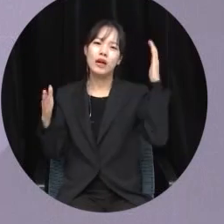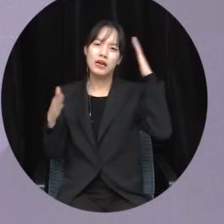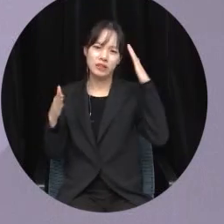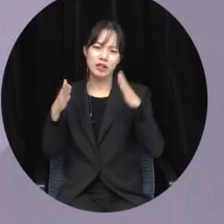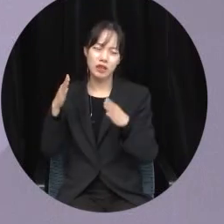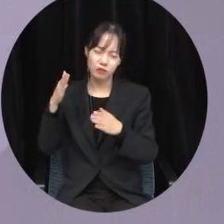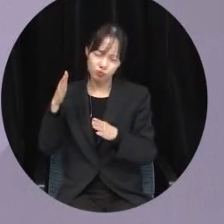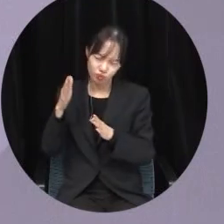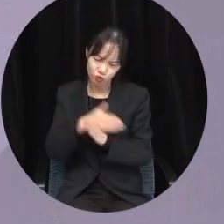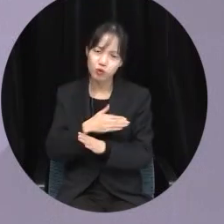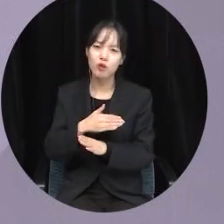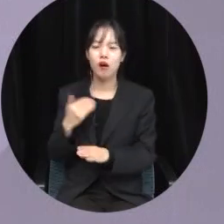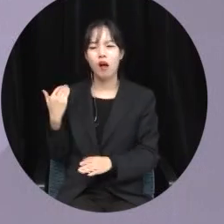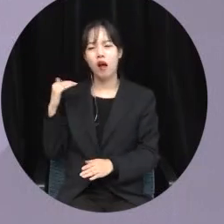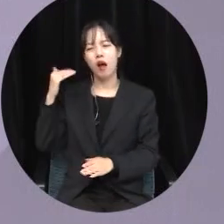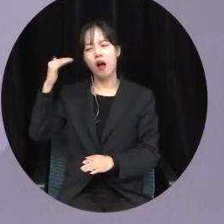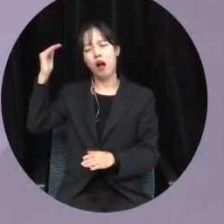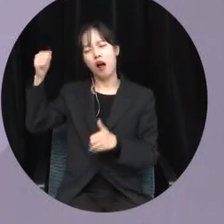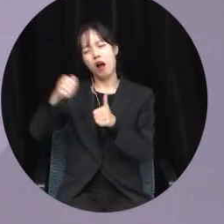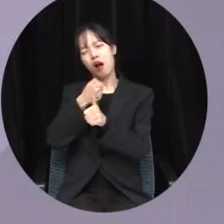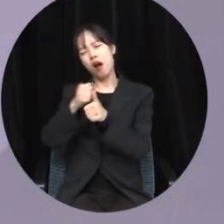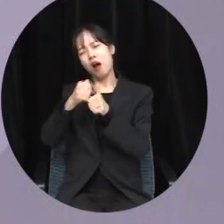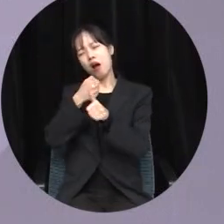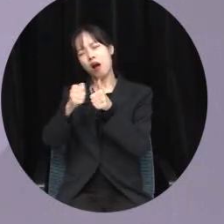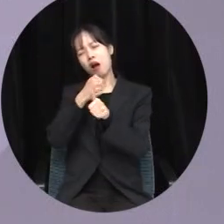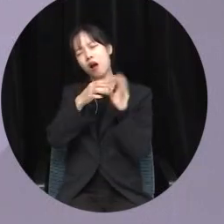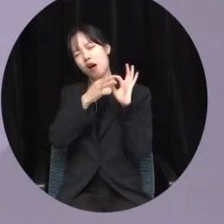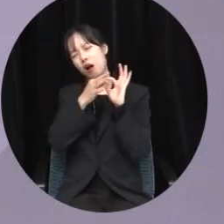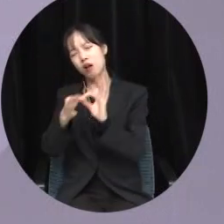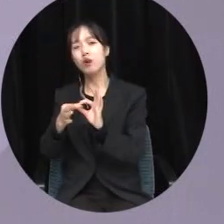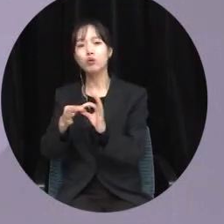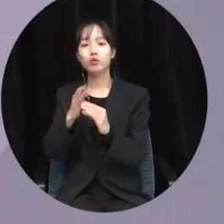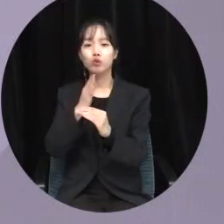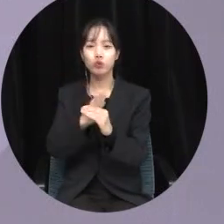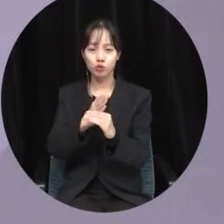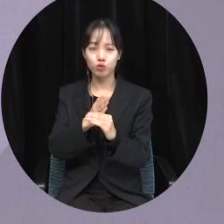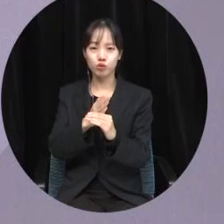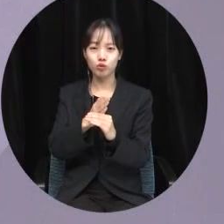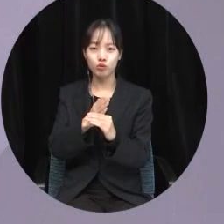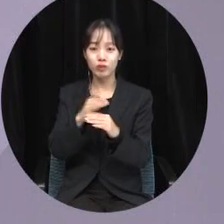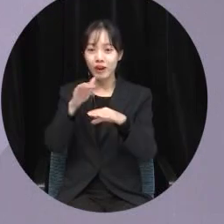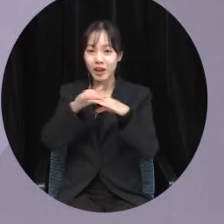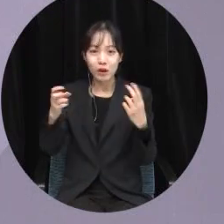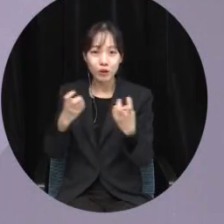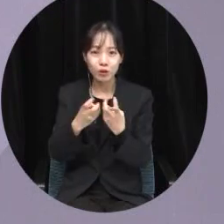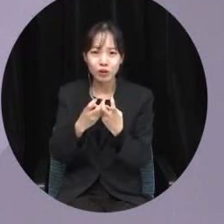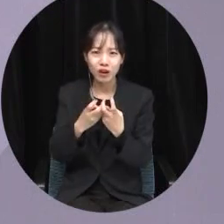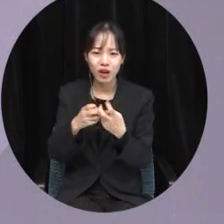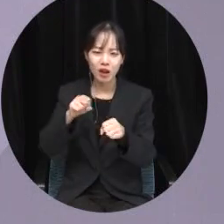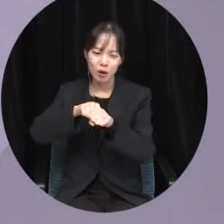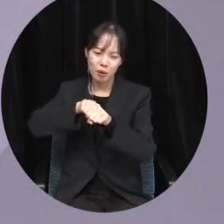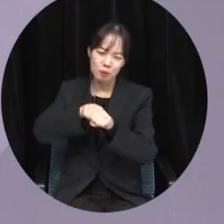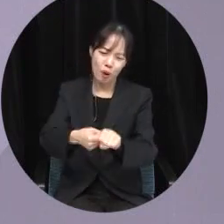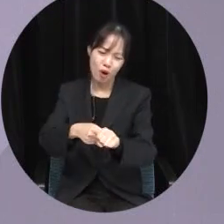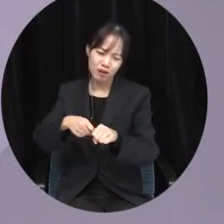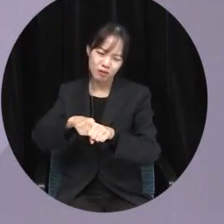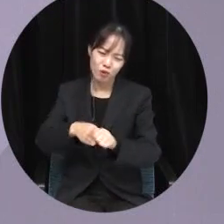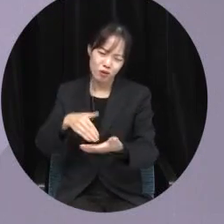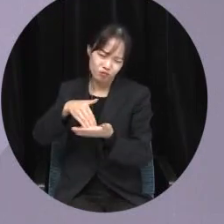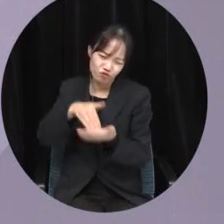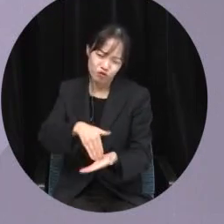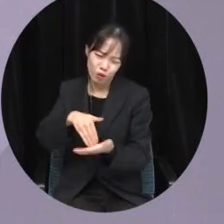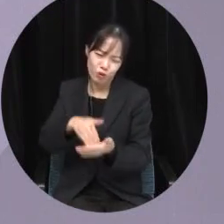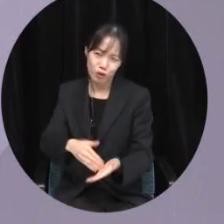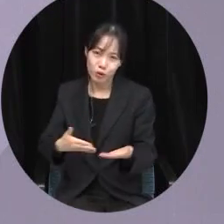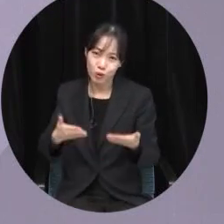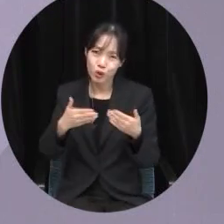생각합니다. 이것을 극복하기 위해서는 처벌을 강화하는 여러 가지 정책들이 나오고 있습니다만 이것을 가지고는